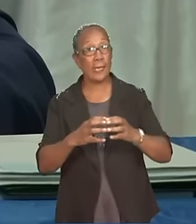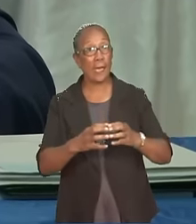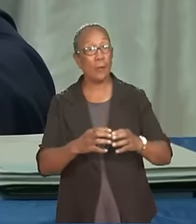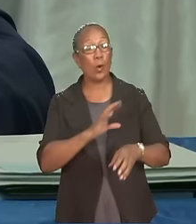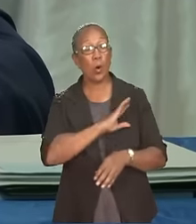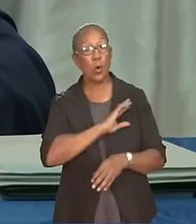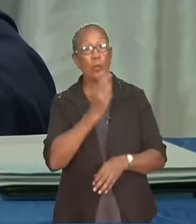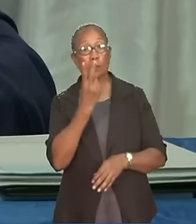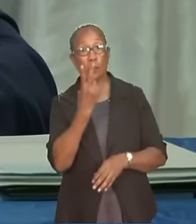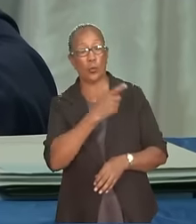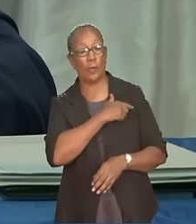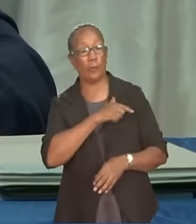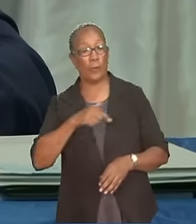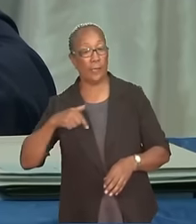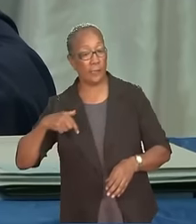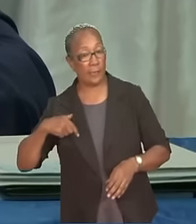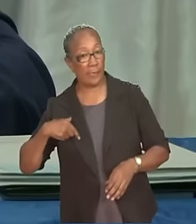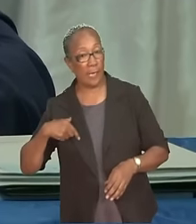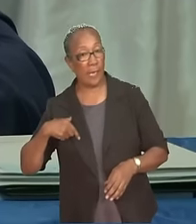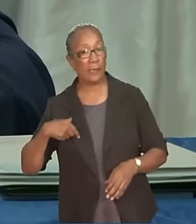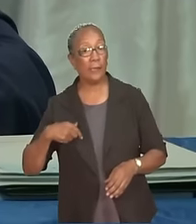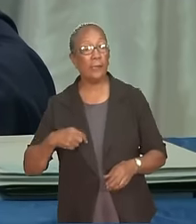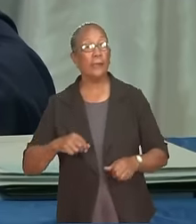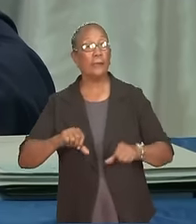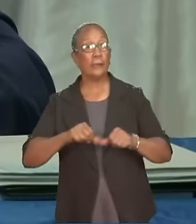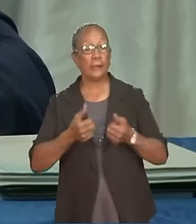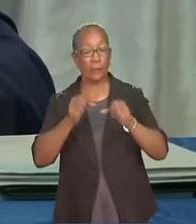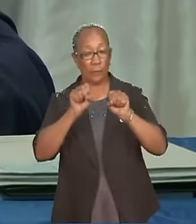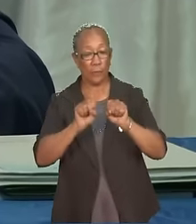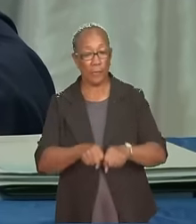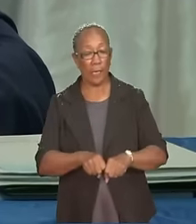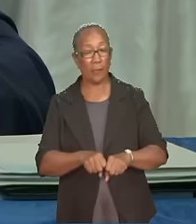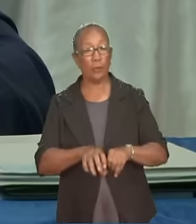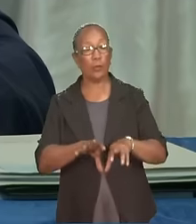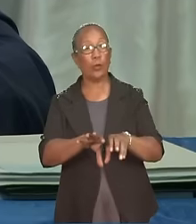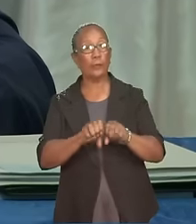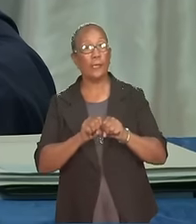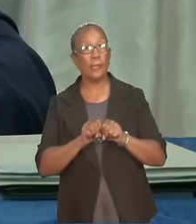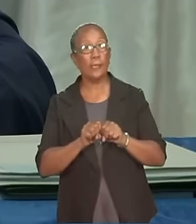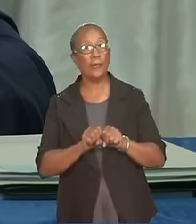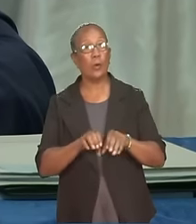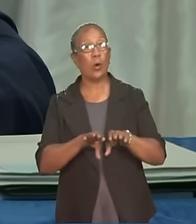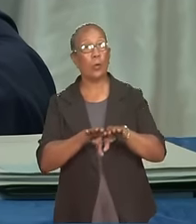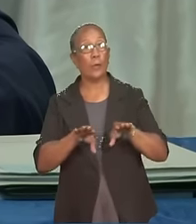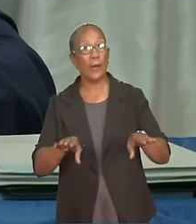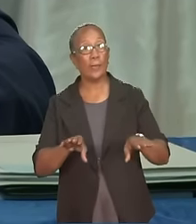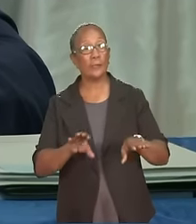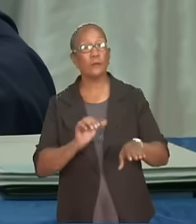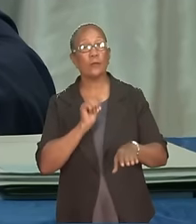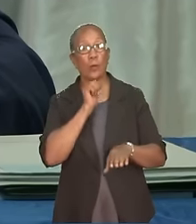die finaal het besluit moeten gaan nemen op basis van de advies en inzichten.